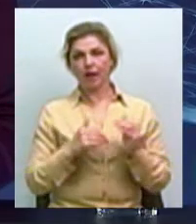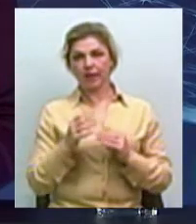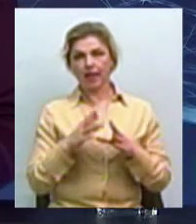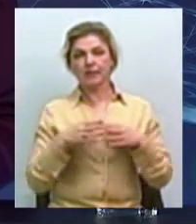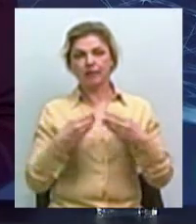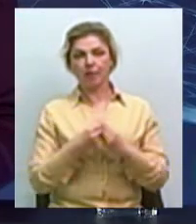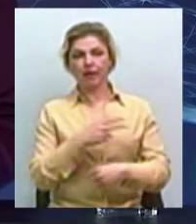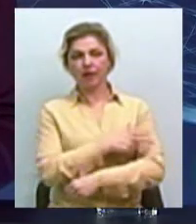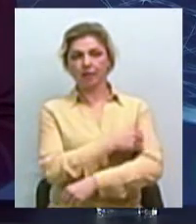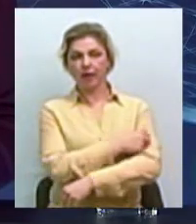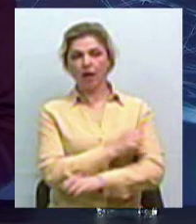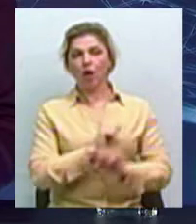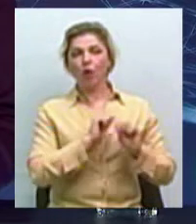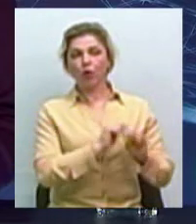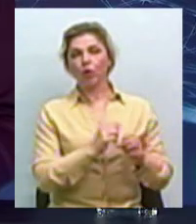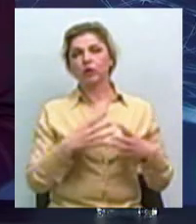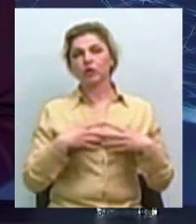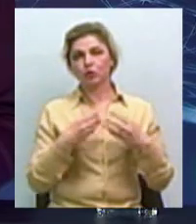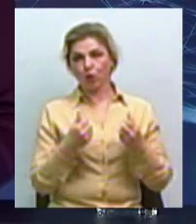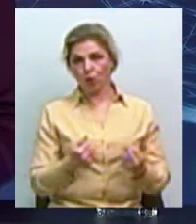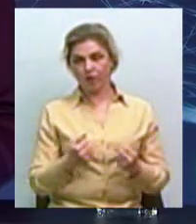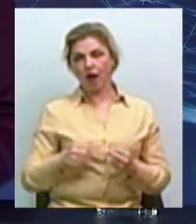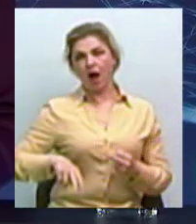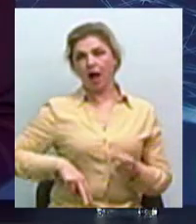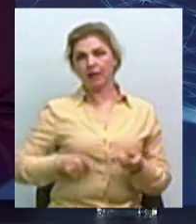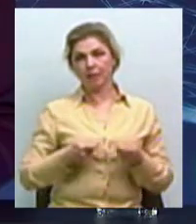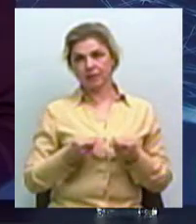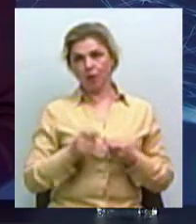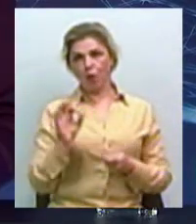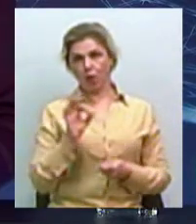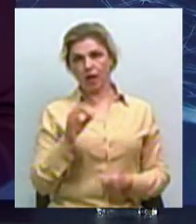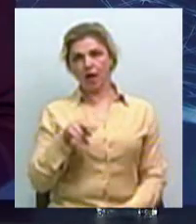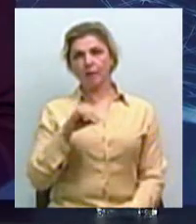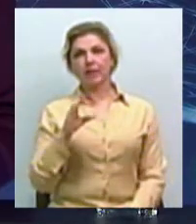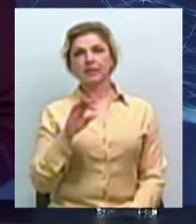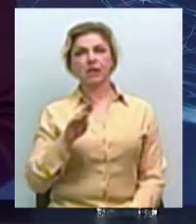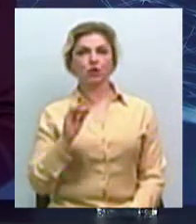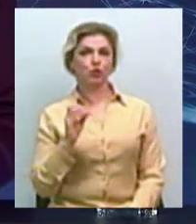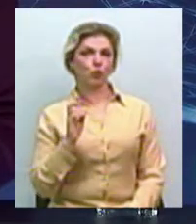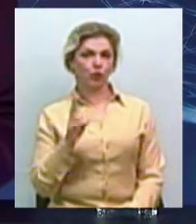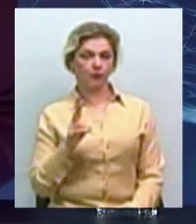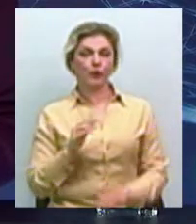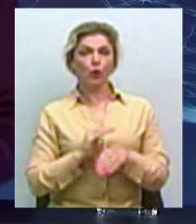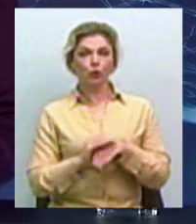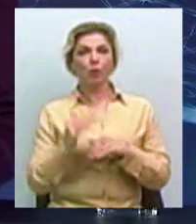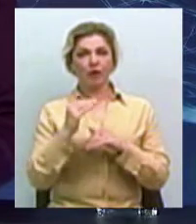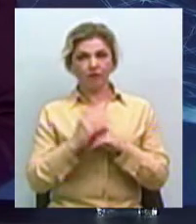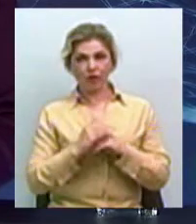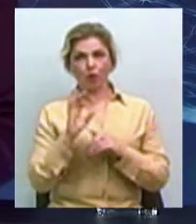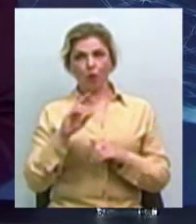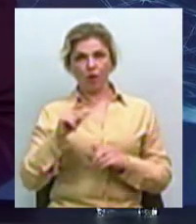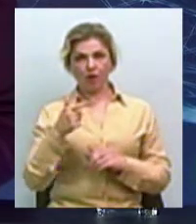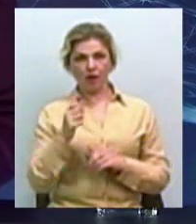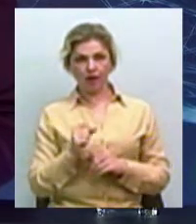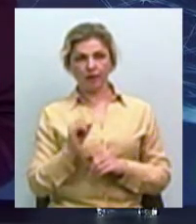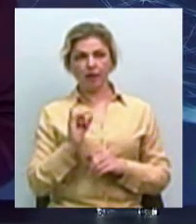охорони здоров'я Миколаївської обласної державної адміністрації Ольга Присяжнюк. Ольга, я вас вітаю в нашій студії. Добрий вечір. Добрий вечір. Дякую